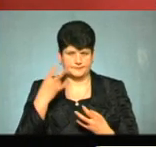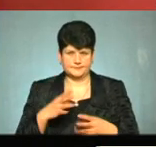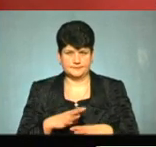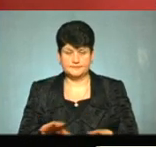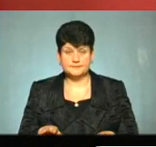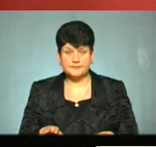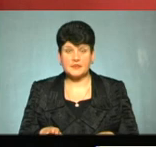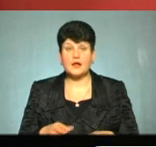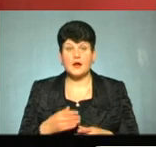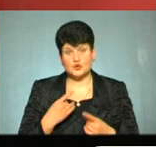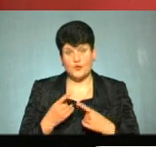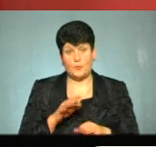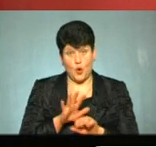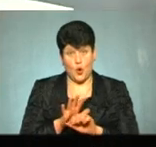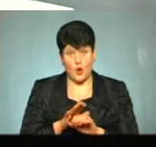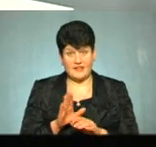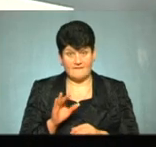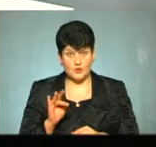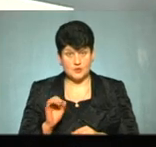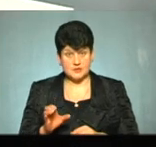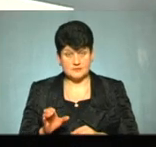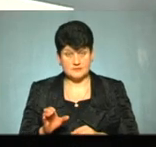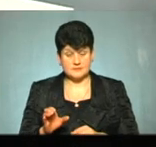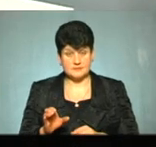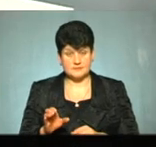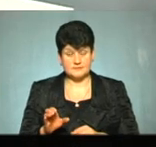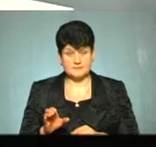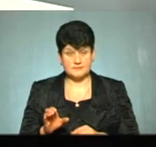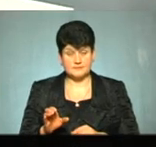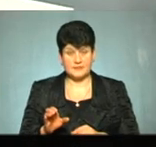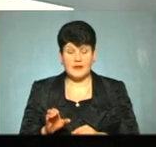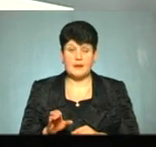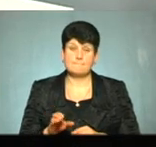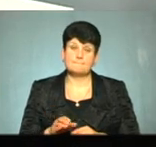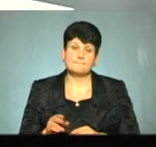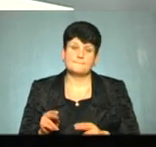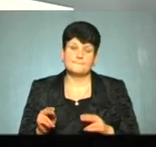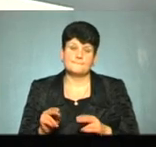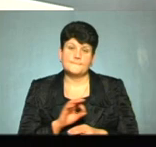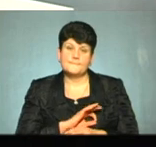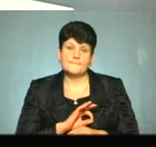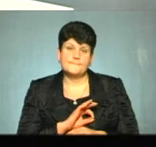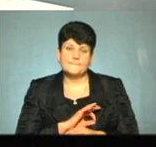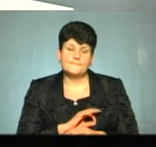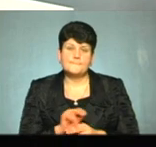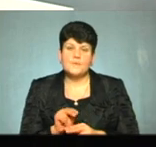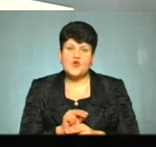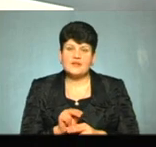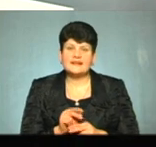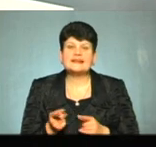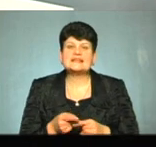надумували? Якщо ми говоримо про коронавірус. Ну, профілактика, не профілактика, а